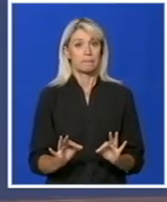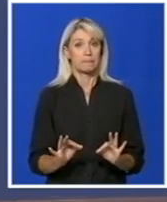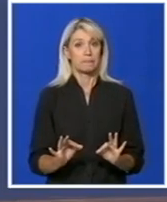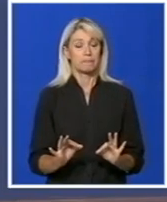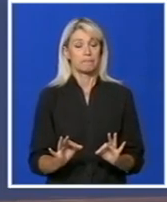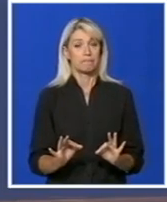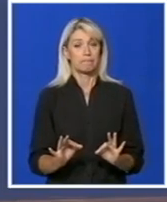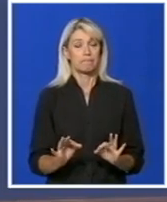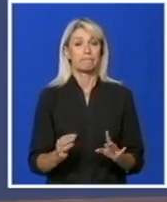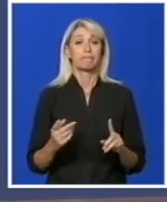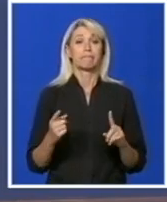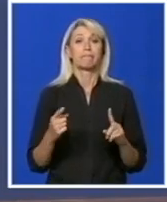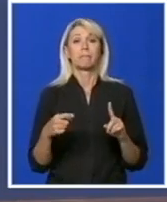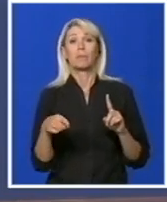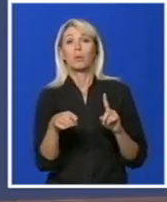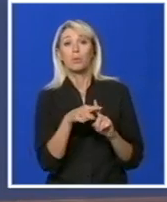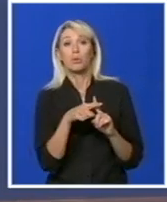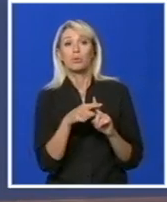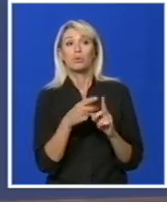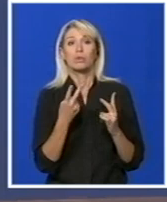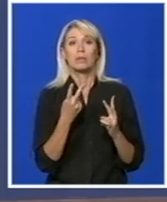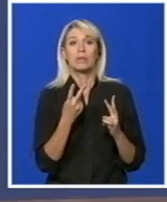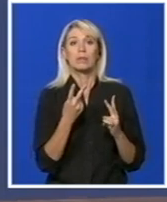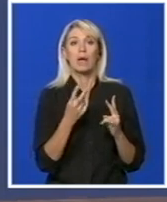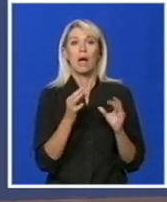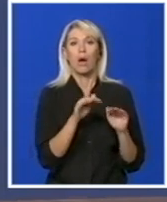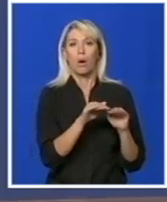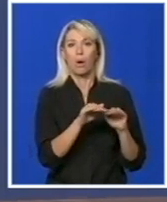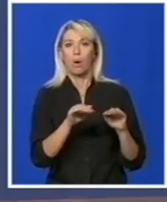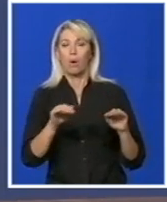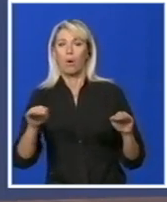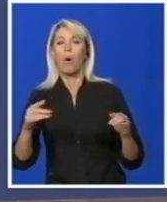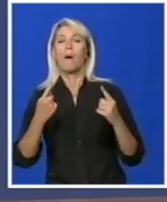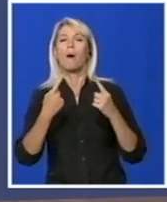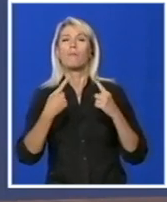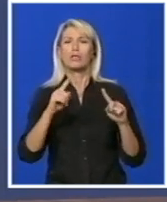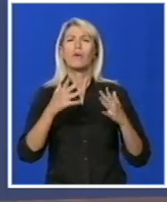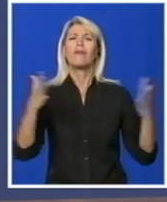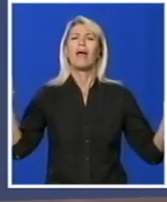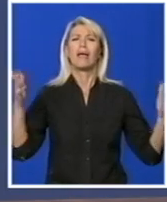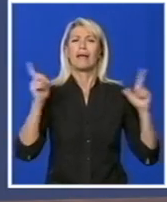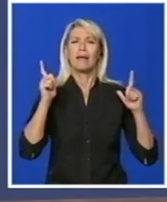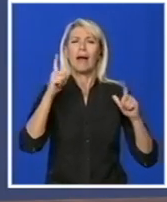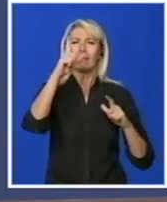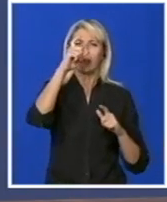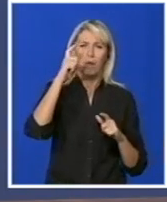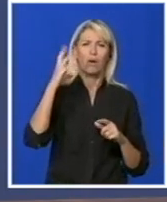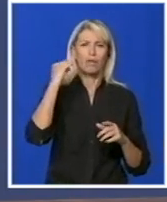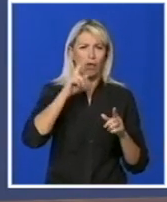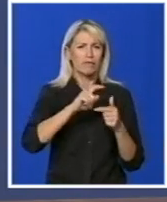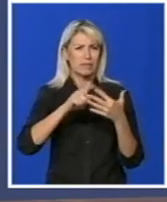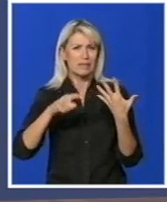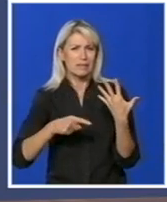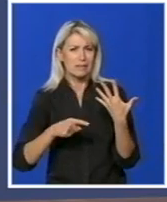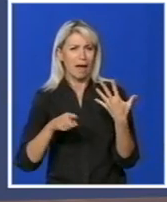sa naznakama stabilizacije, posebno u velikim gradovima. To možemo sada reći i